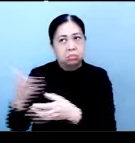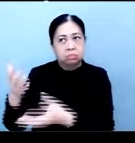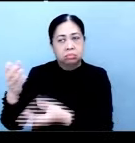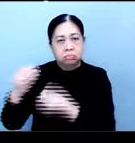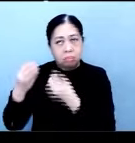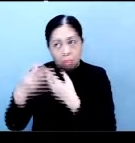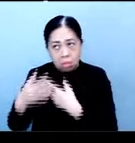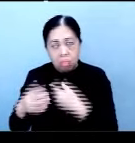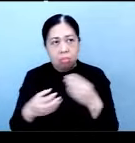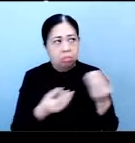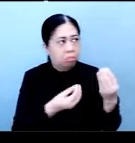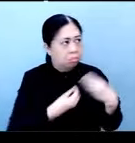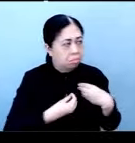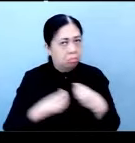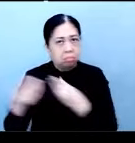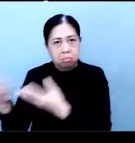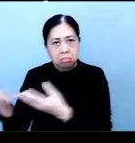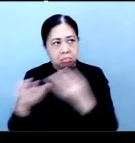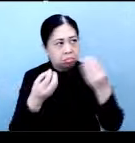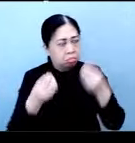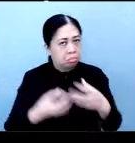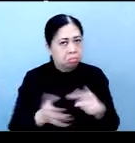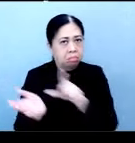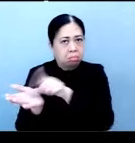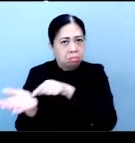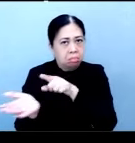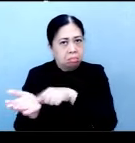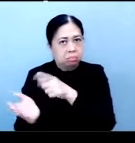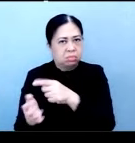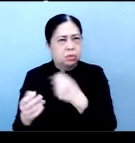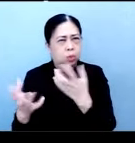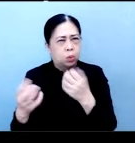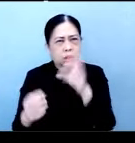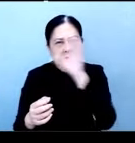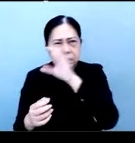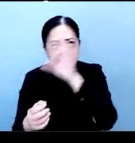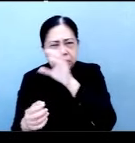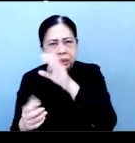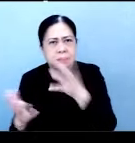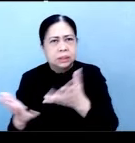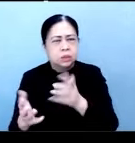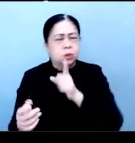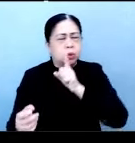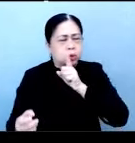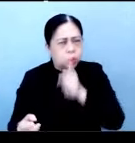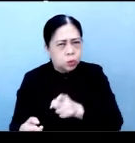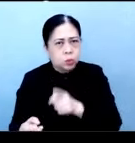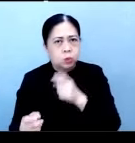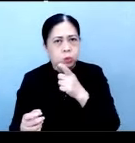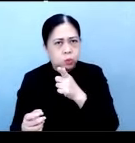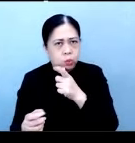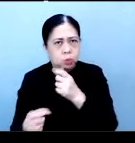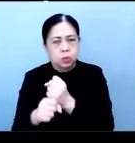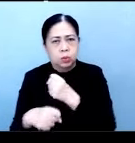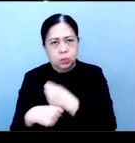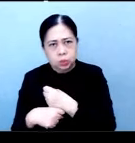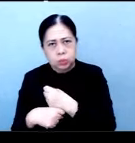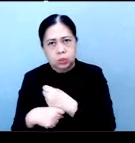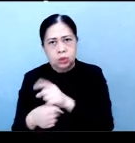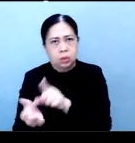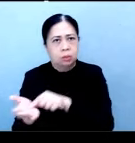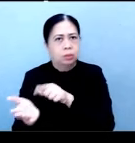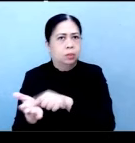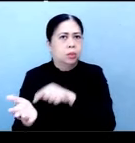information binibigay niya doon n ipa-print niya yun ang gusto naming hanapin y ito talagang ah printing